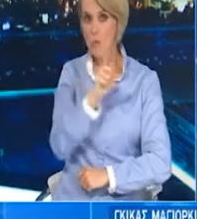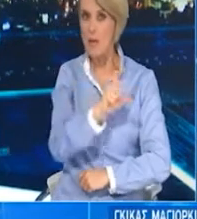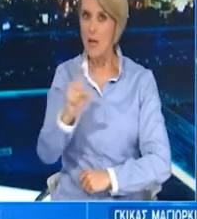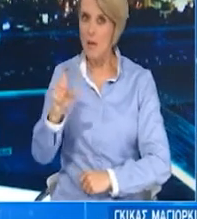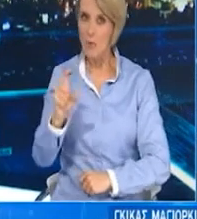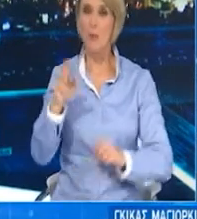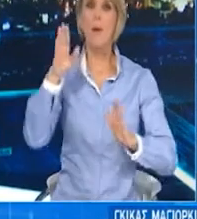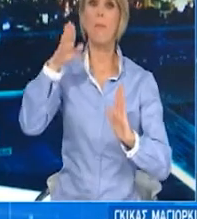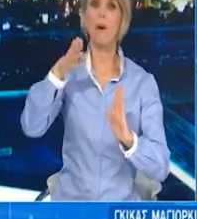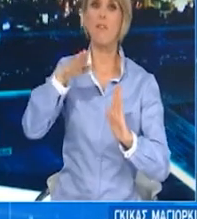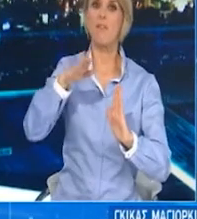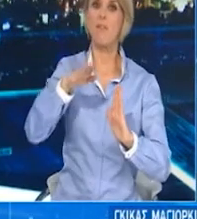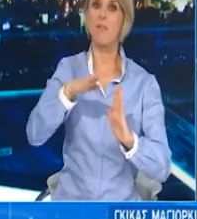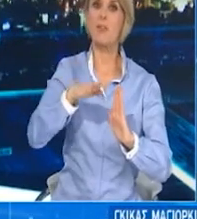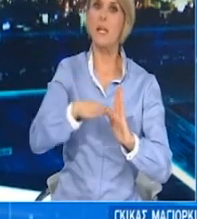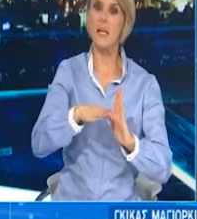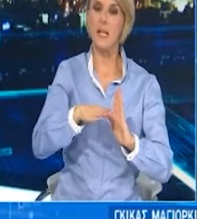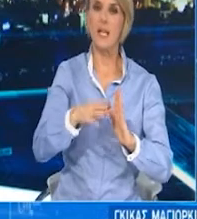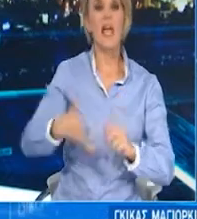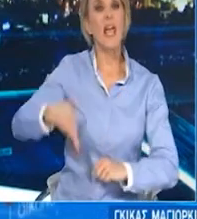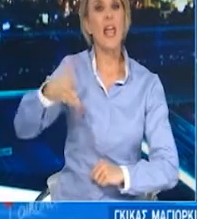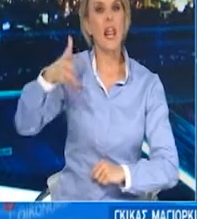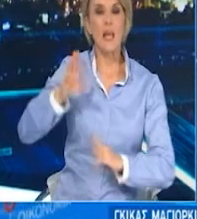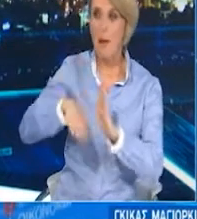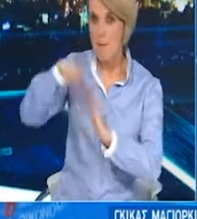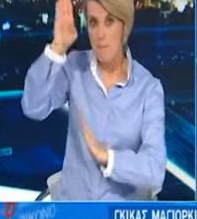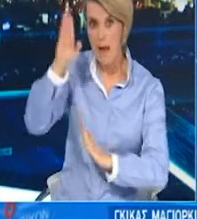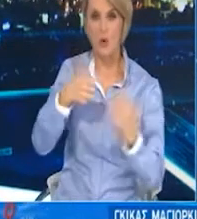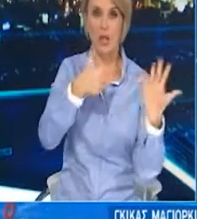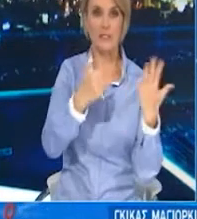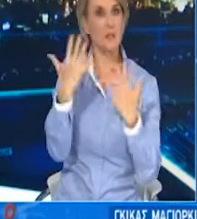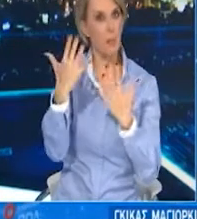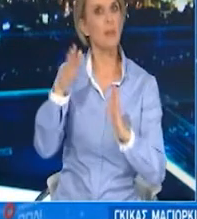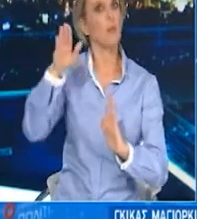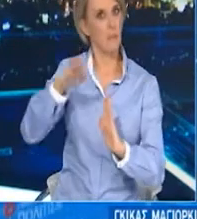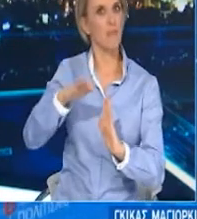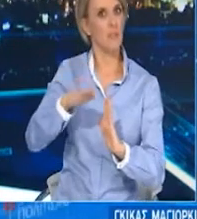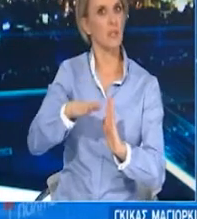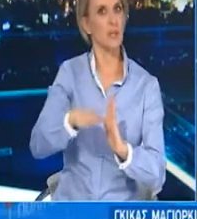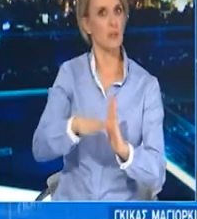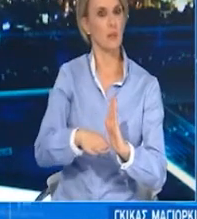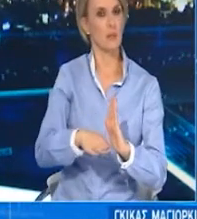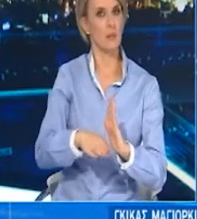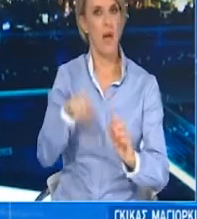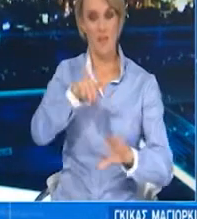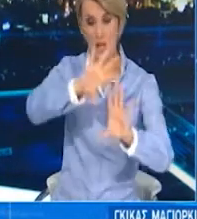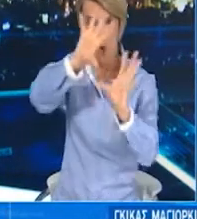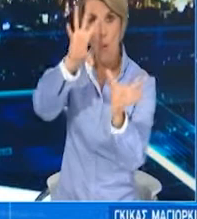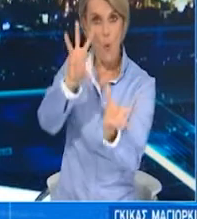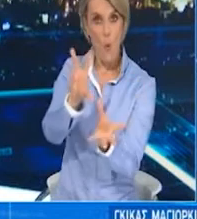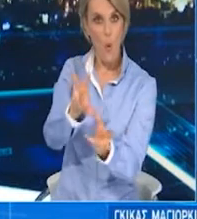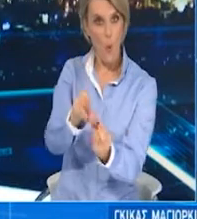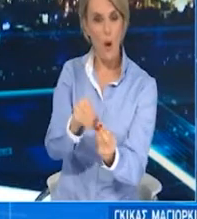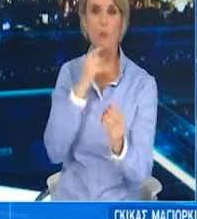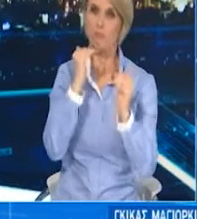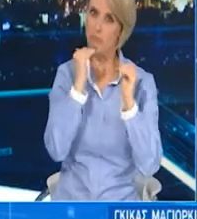μικρή υποχώρηση των διαγνώσεων στην ηλικιακή ομάδα των πάνω από 65. Η συνολική βαρύτητα των νεοδιαγνωστέντων εξακολουθεί